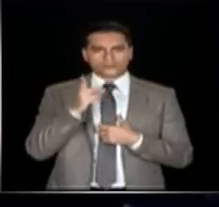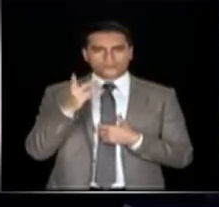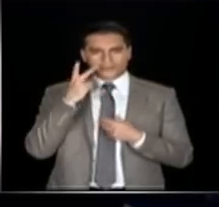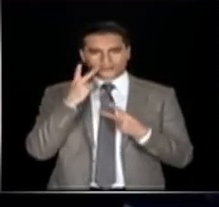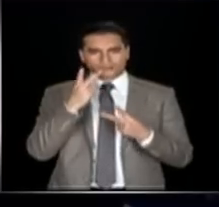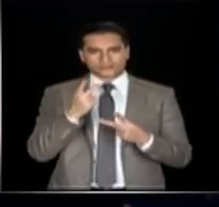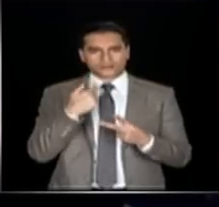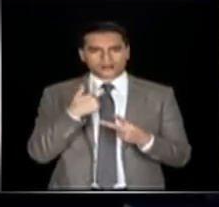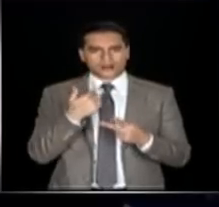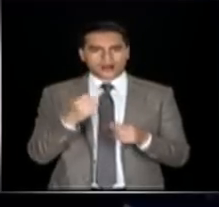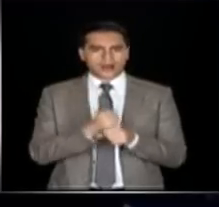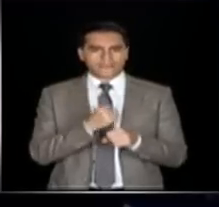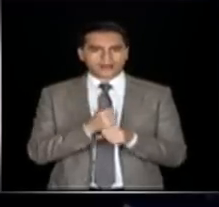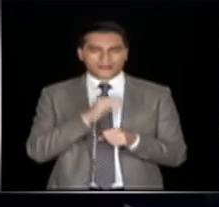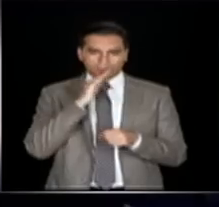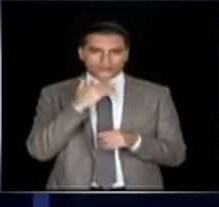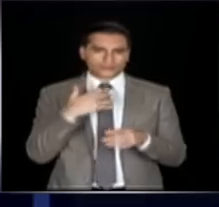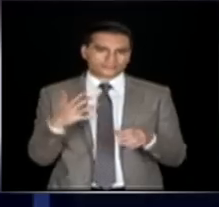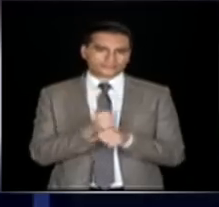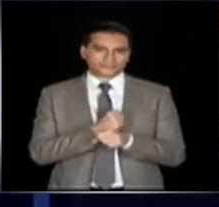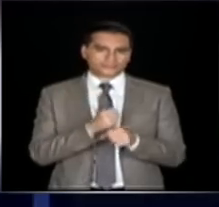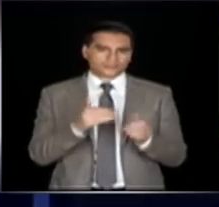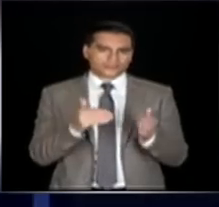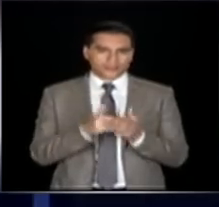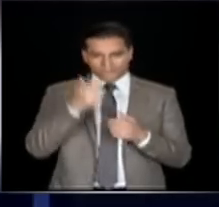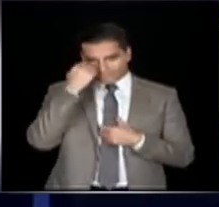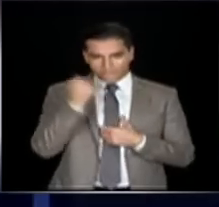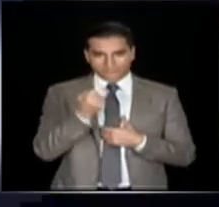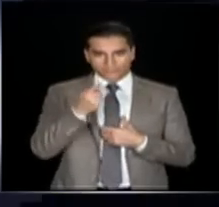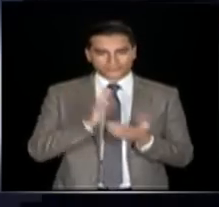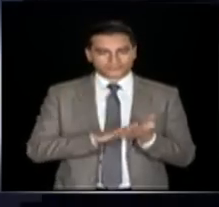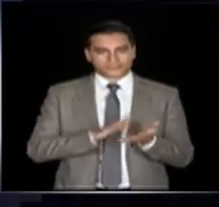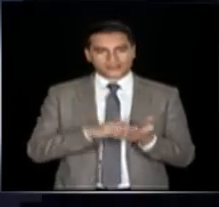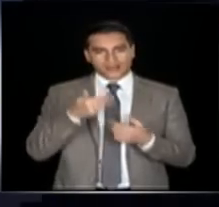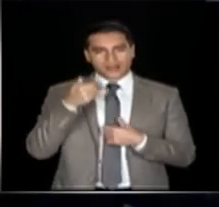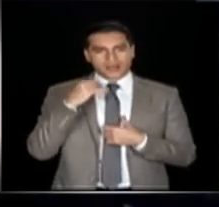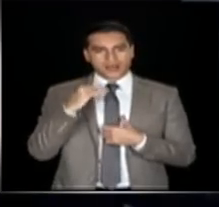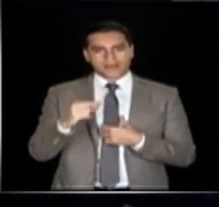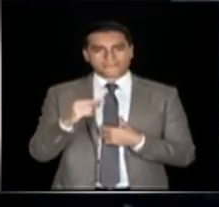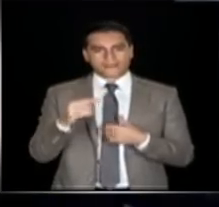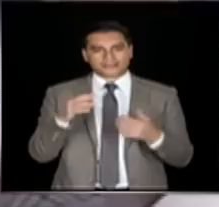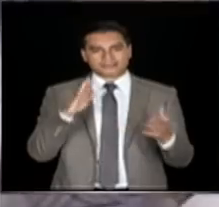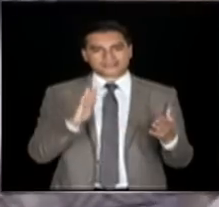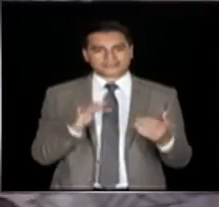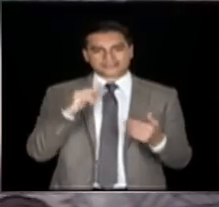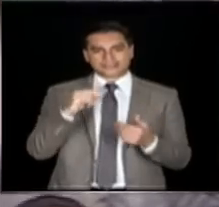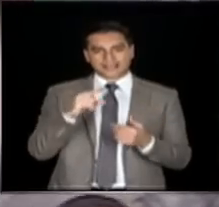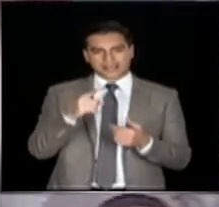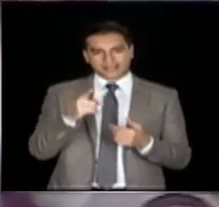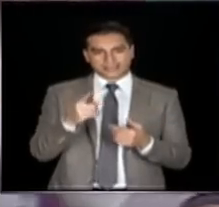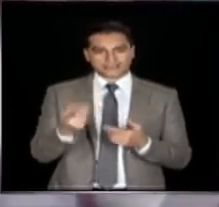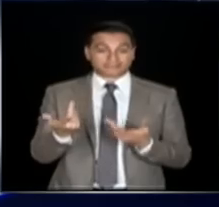انا اقدر واحد بيها والحمد لله خدتها يعني. بس طبعا مبروك عليك، نحييك كلنا. احمد سيد طالب المثالي على